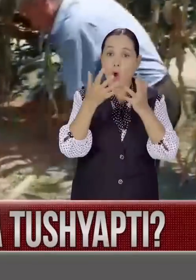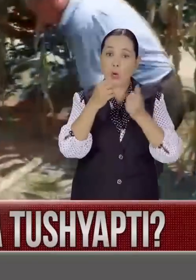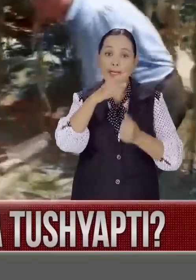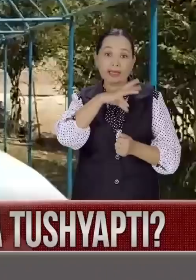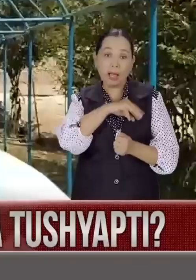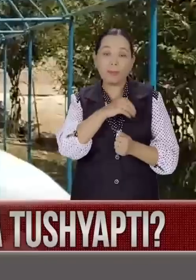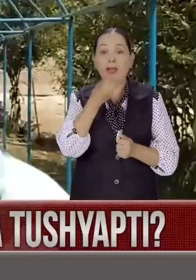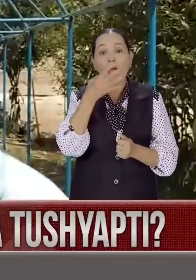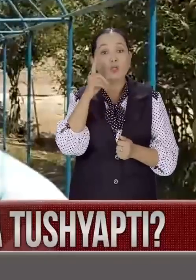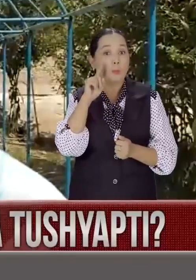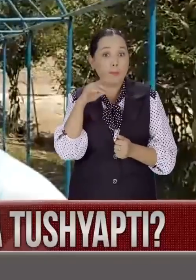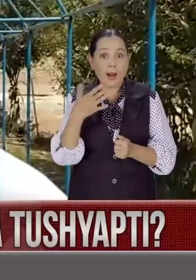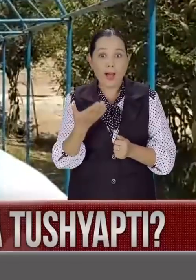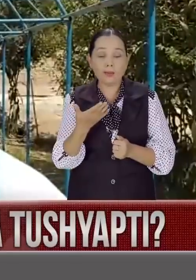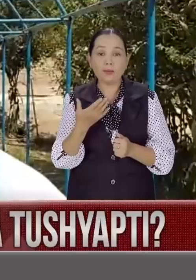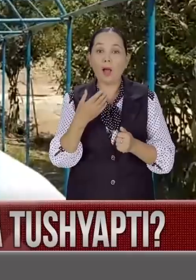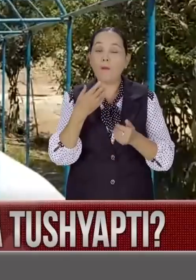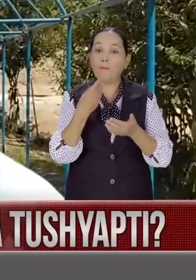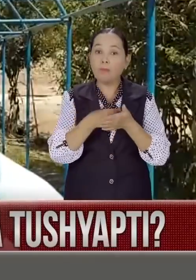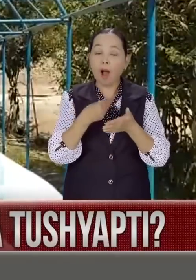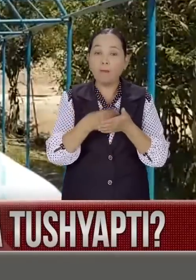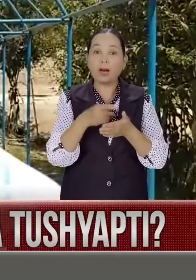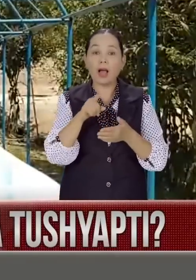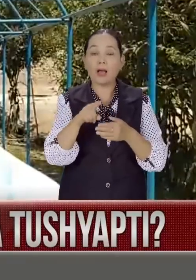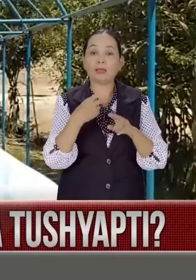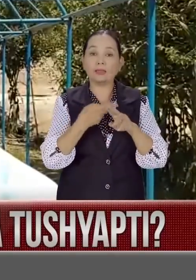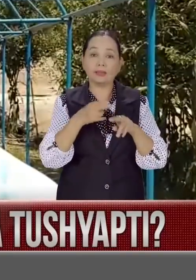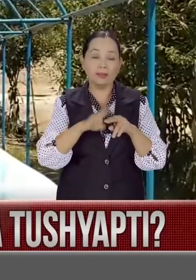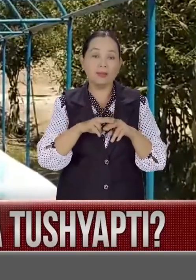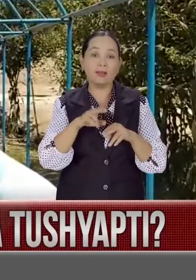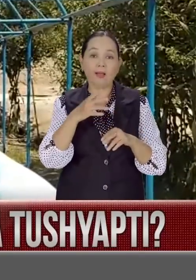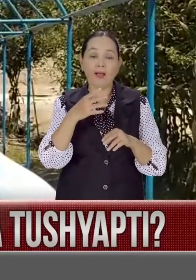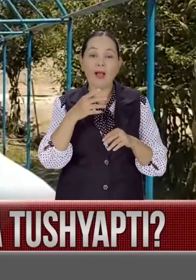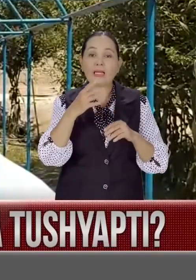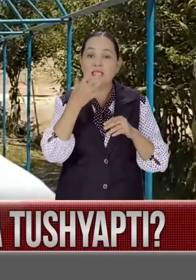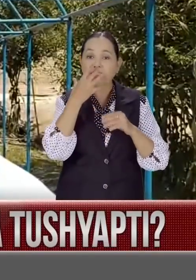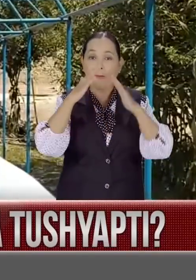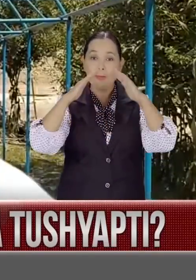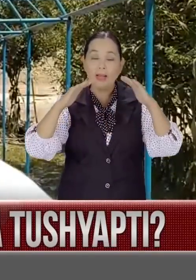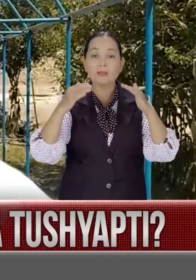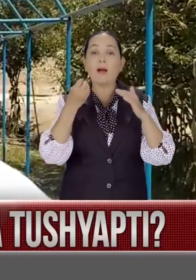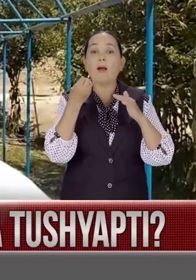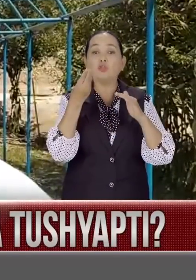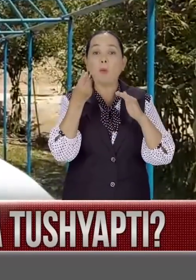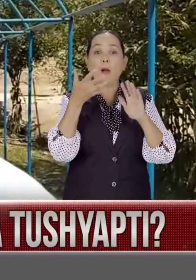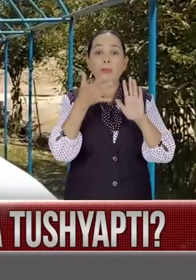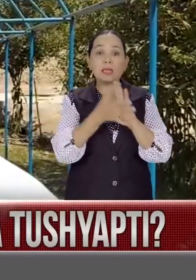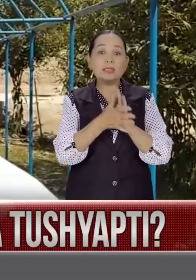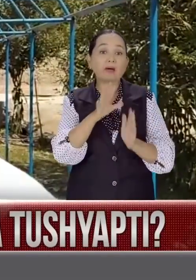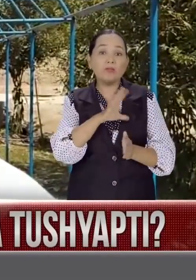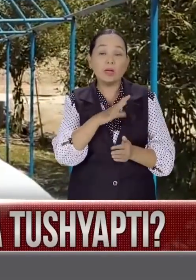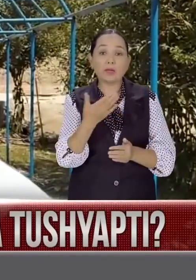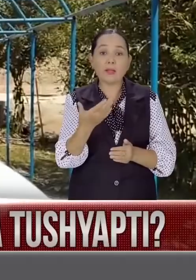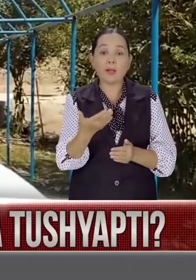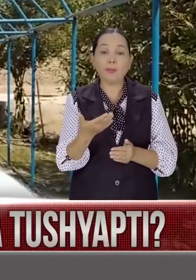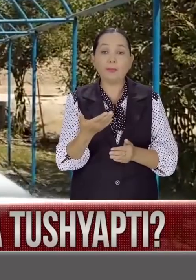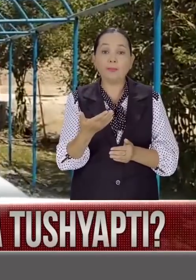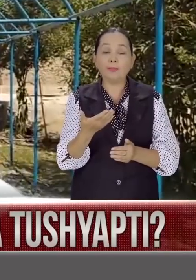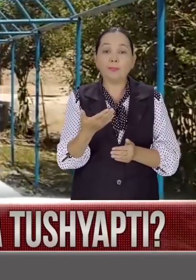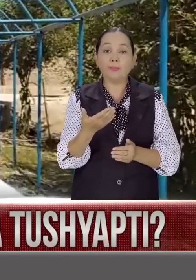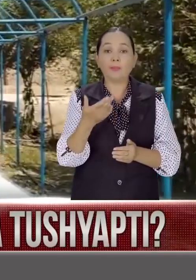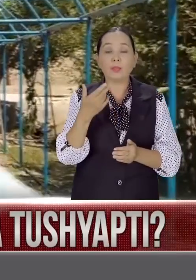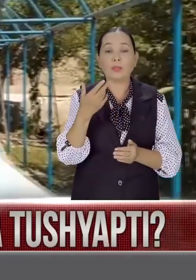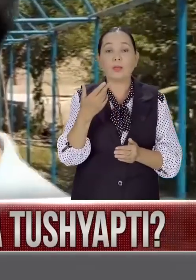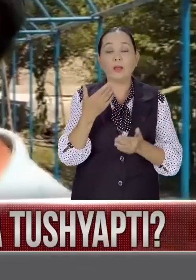olinadigan daromadni yaxshi biladi. O'zimizning mablag'imizdan nima qilamiz, kredit olganimiz yo'q. Mana shu teplitsani qurish uchun o'rtacha qancha va sarf xarajat qildinglar?